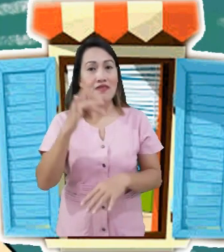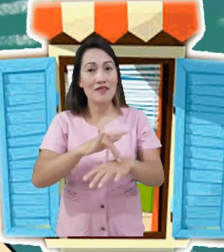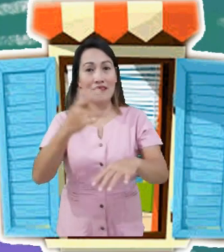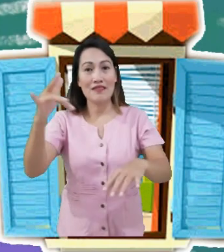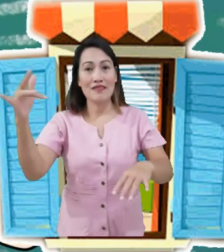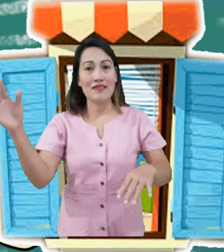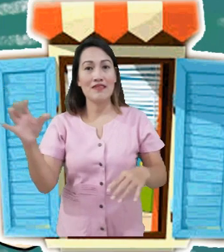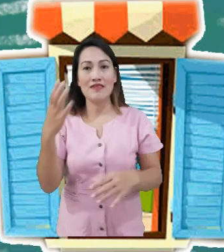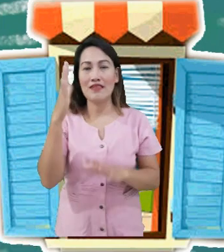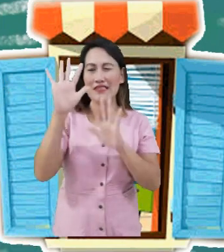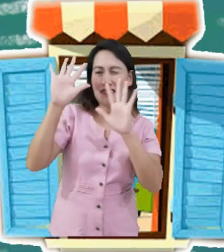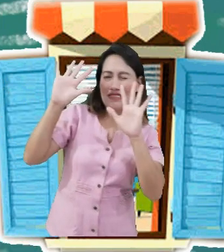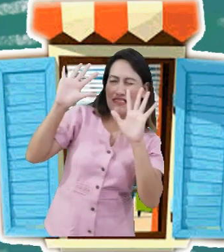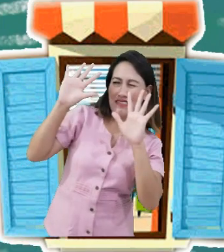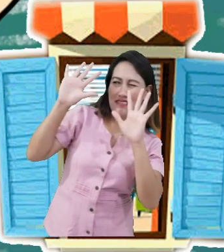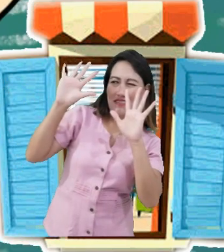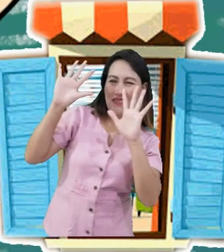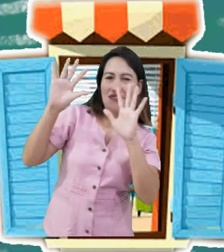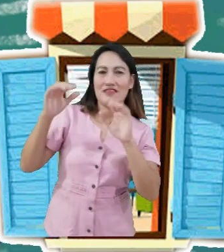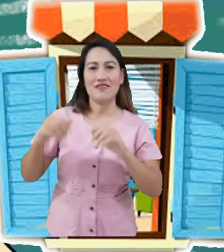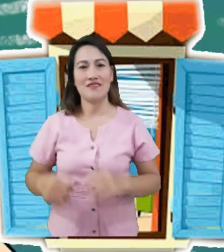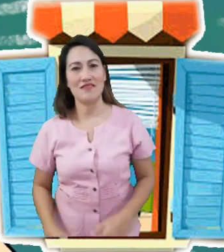nakasisilaw.